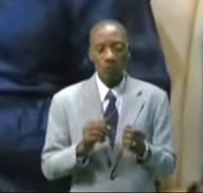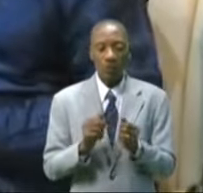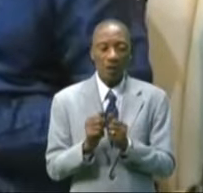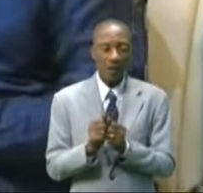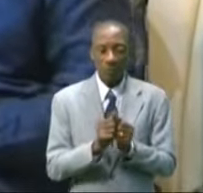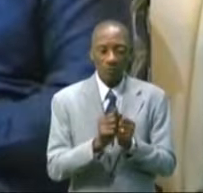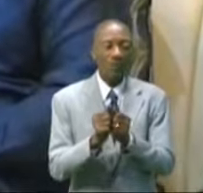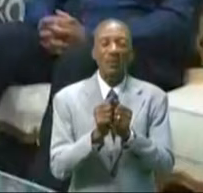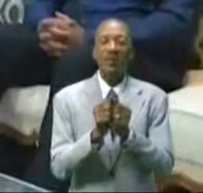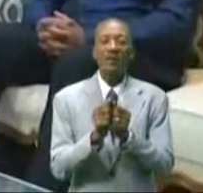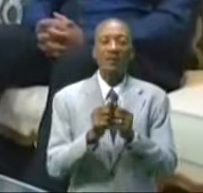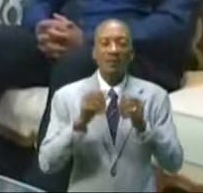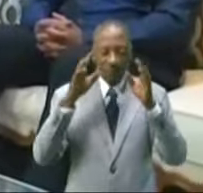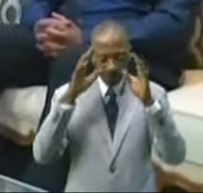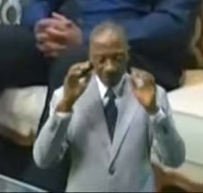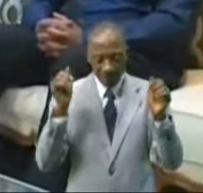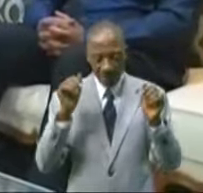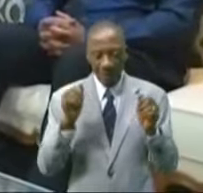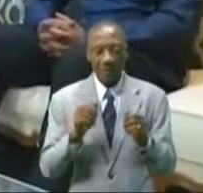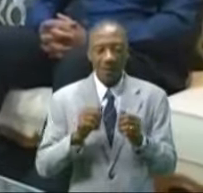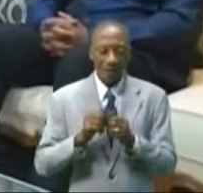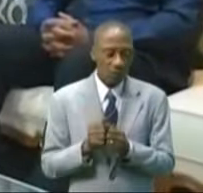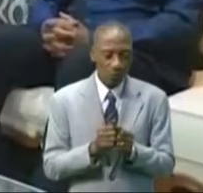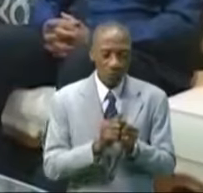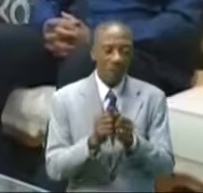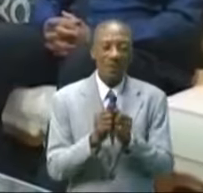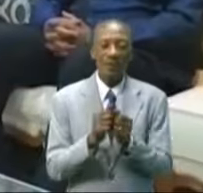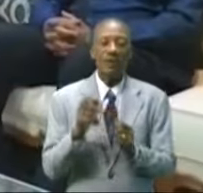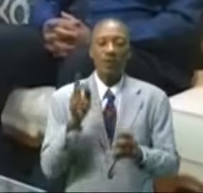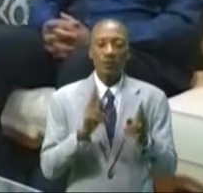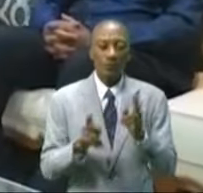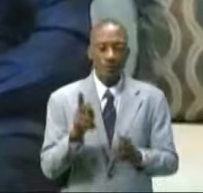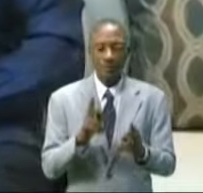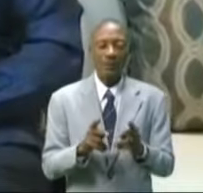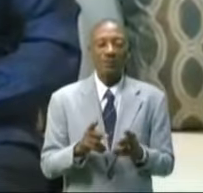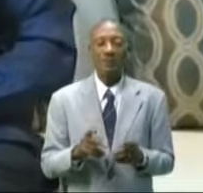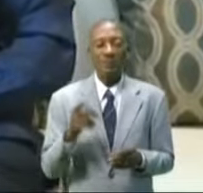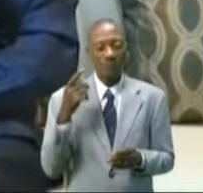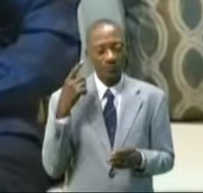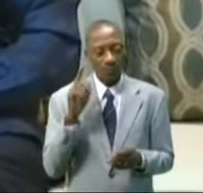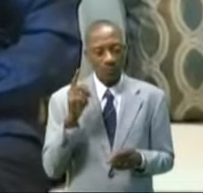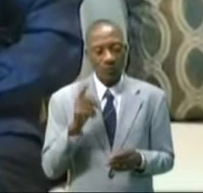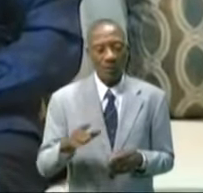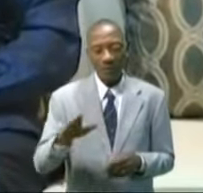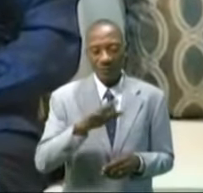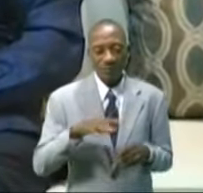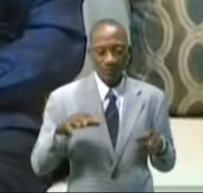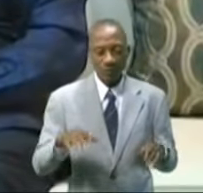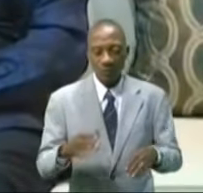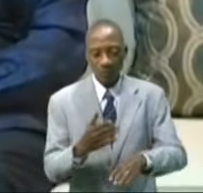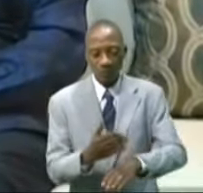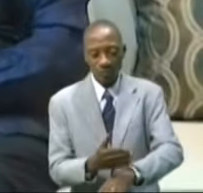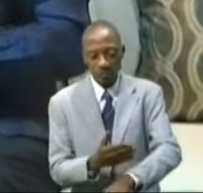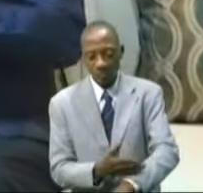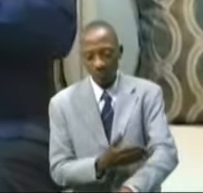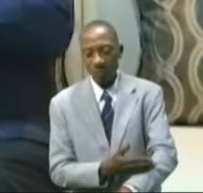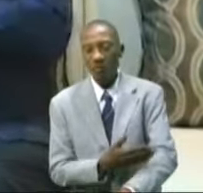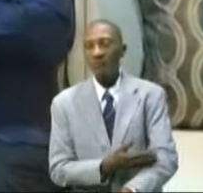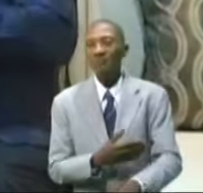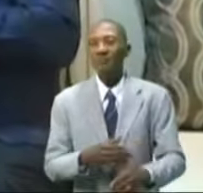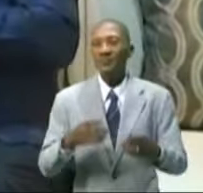vais devenir président de l'Assemblée nationale, inévitablement, parce que je serai le candidat de l'Union sacrée de l'opposition, candidat